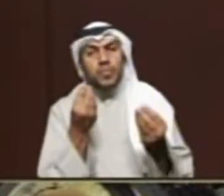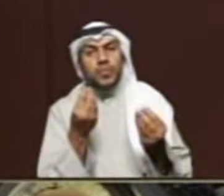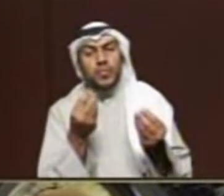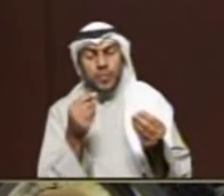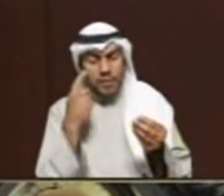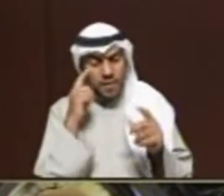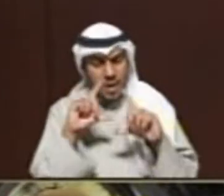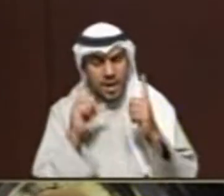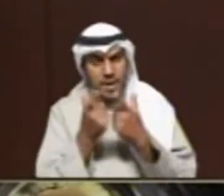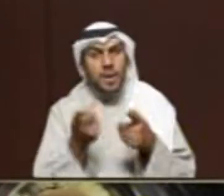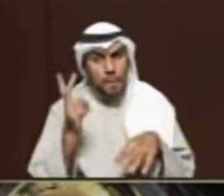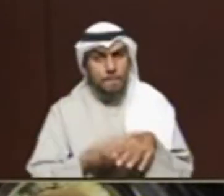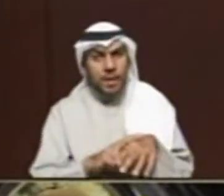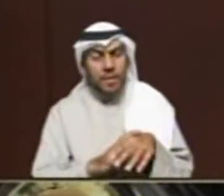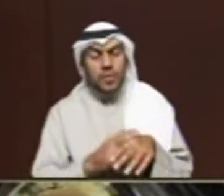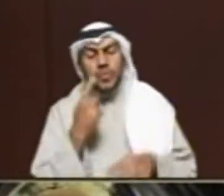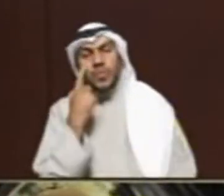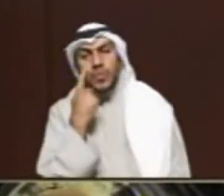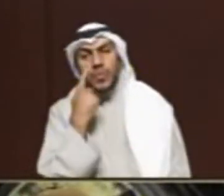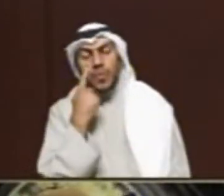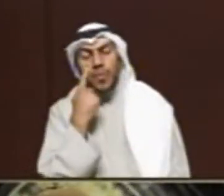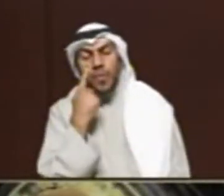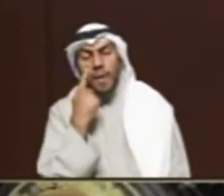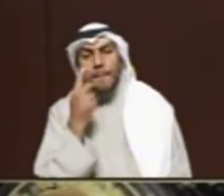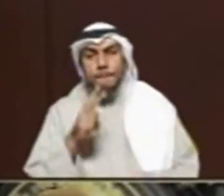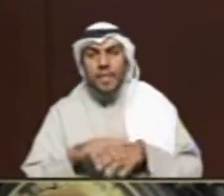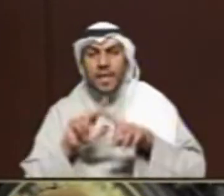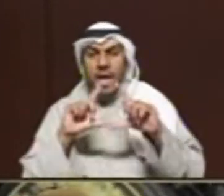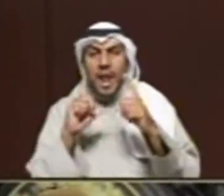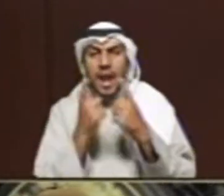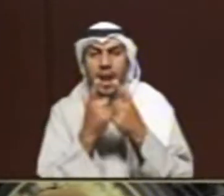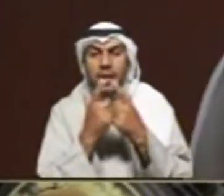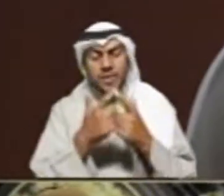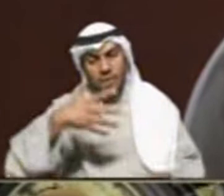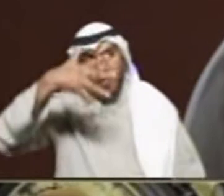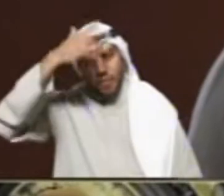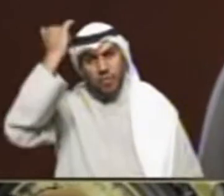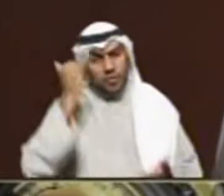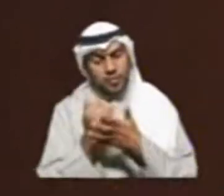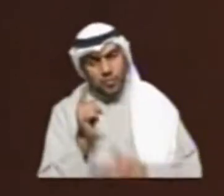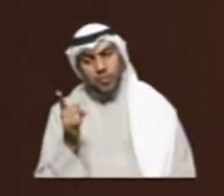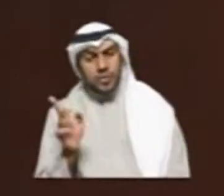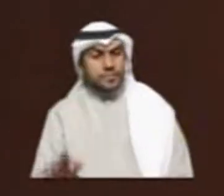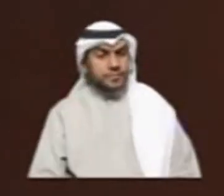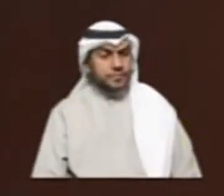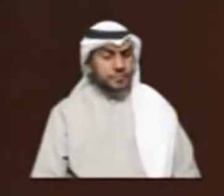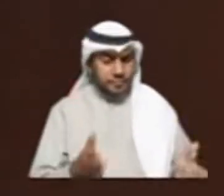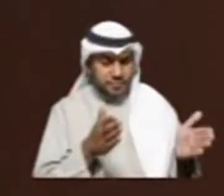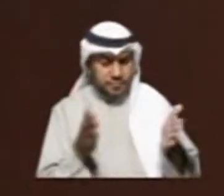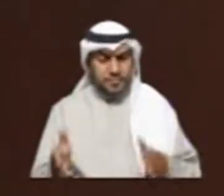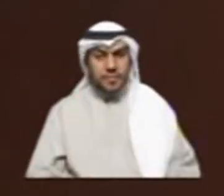اللجنة إعادته أو إعادة اللجنة الفروانية. انطلب من الطيران